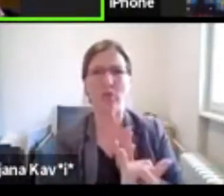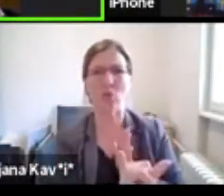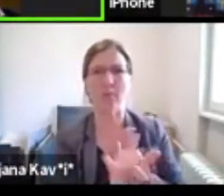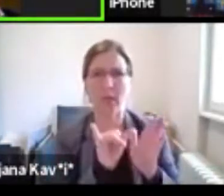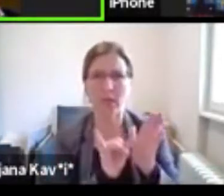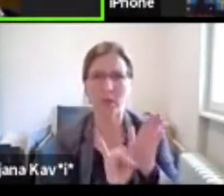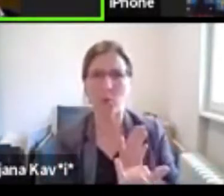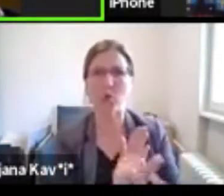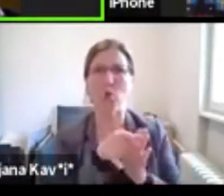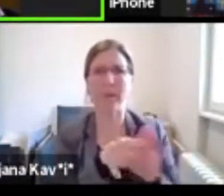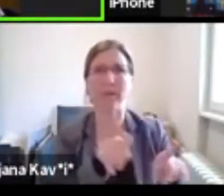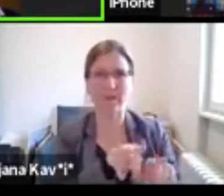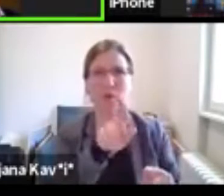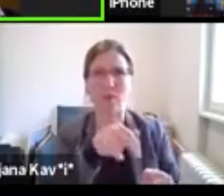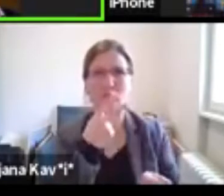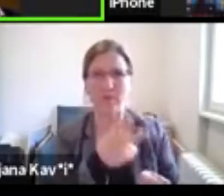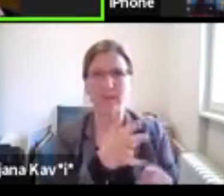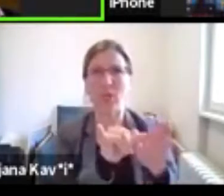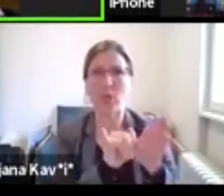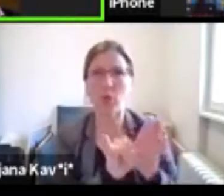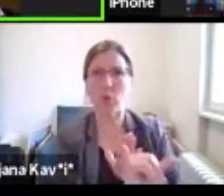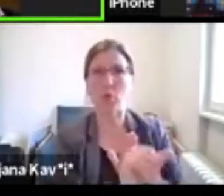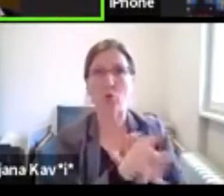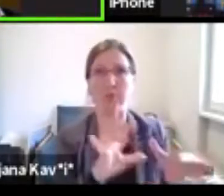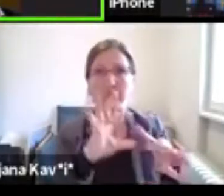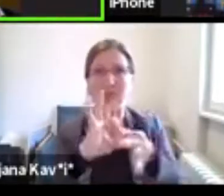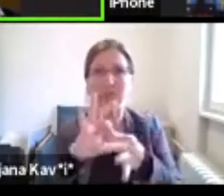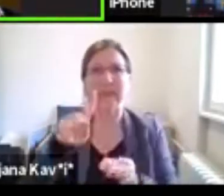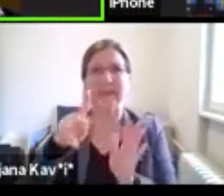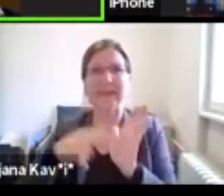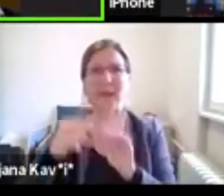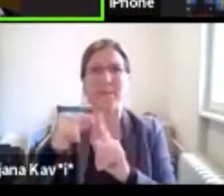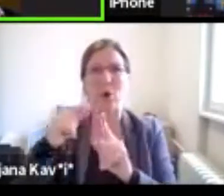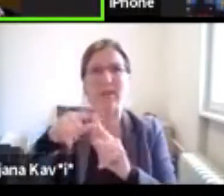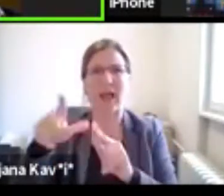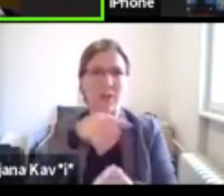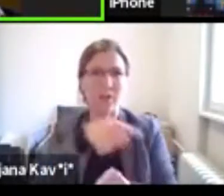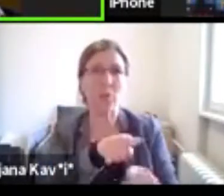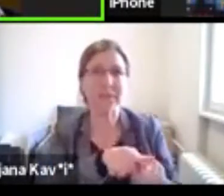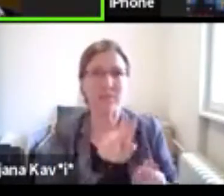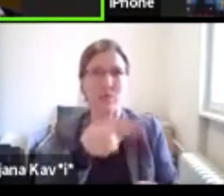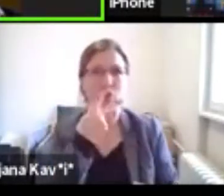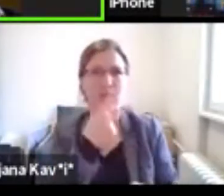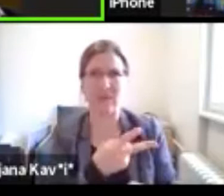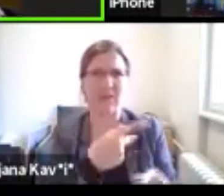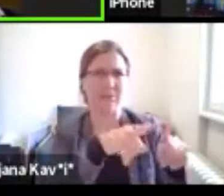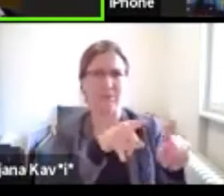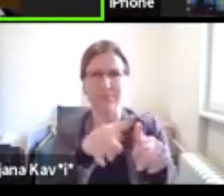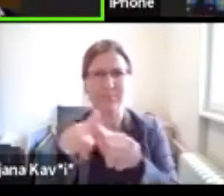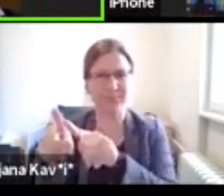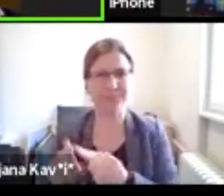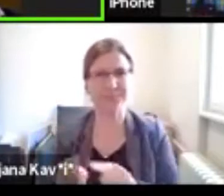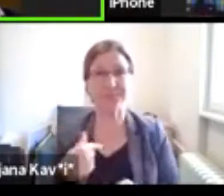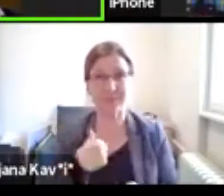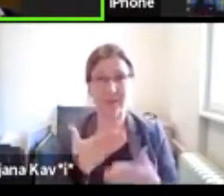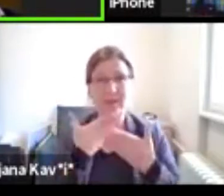YouTube-a kanala kojeg imamo u okviru in portala i tako dalje. I ja vas se svima zahvaljujem koji ćete